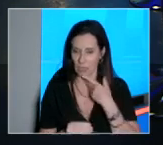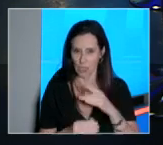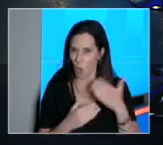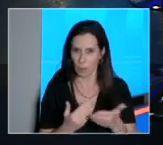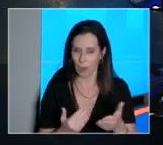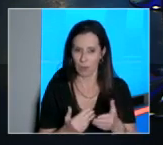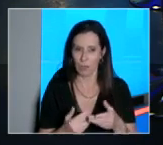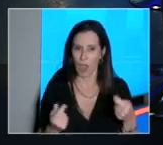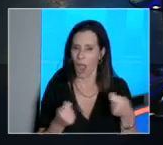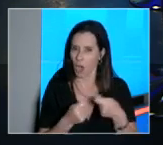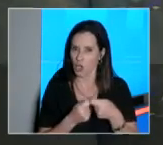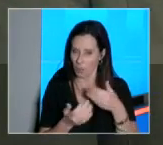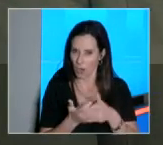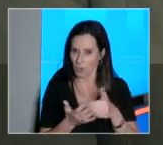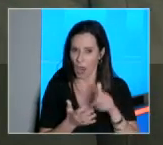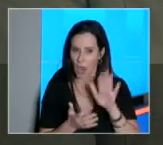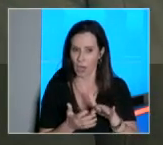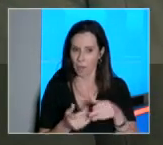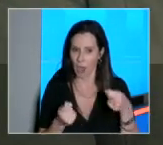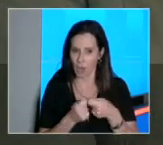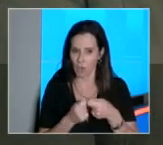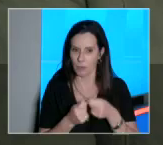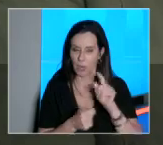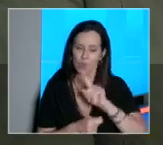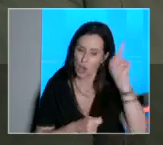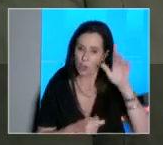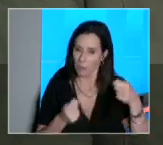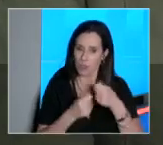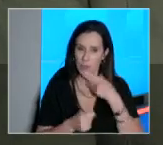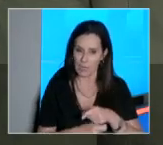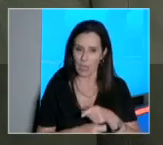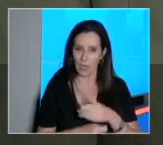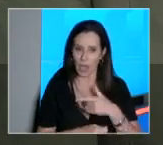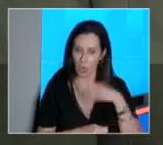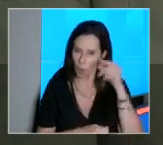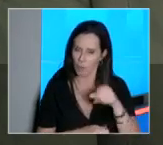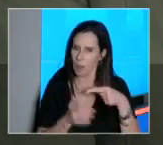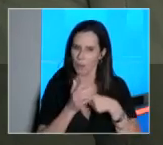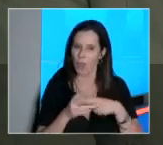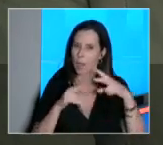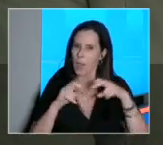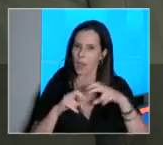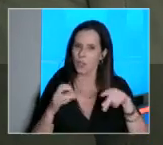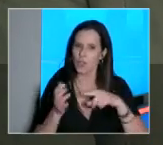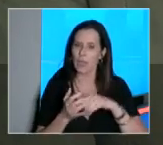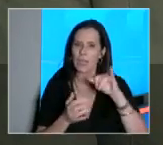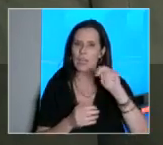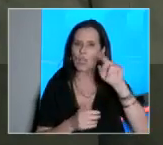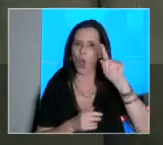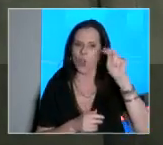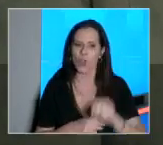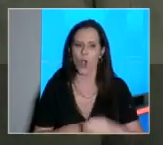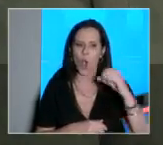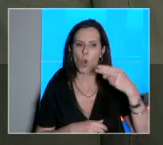נכון? הקשרים נמשכים, גם קשרים אקדמיים, גם קשרים כלכליים. אנחנו לומדים את זה למשל מהמחקרים של ינון כהן. זאת